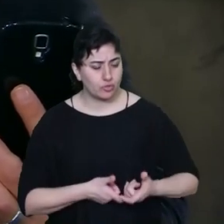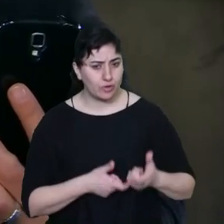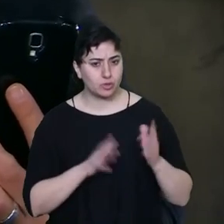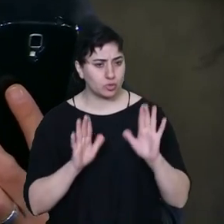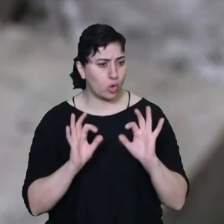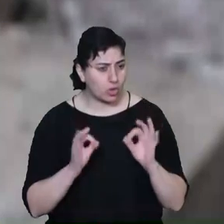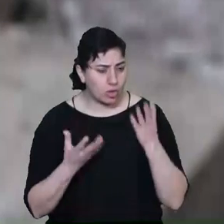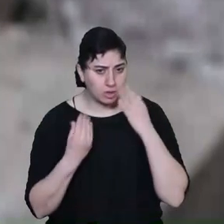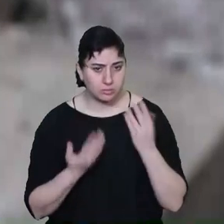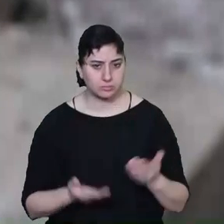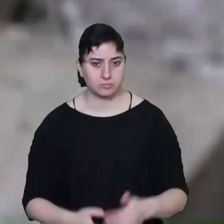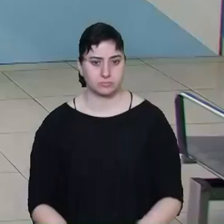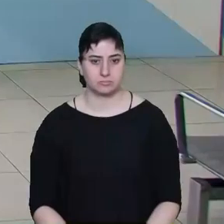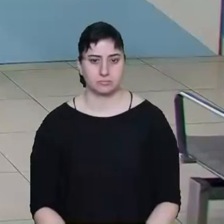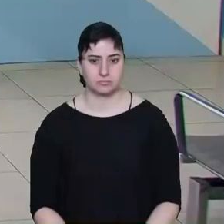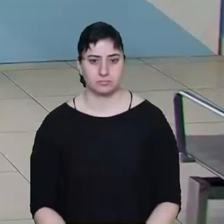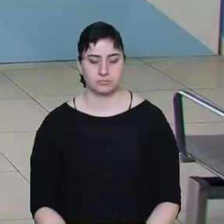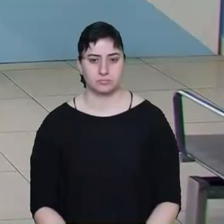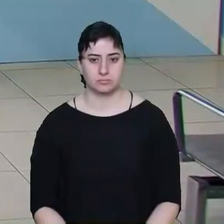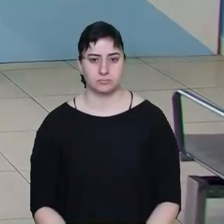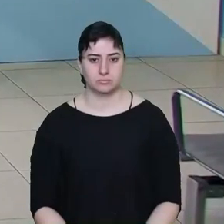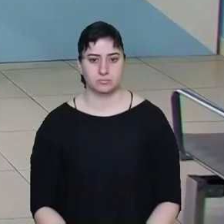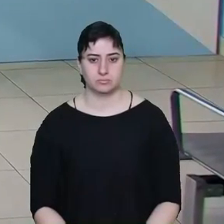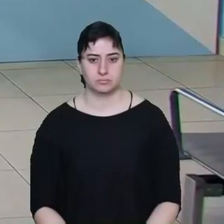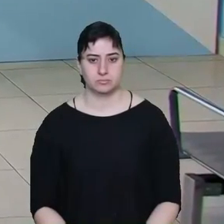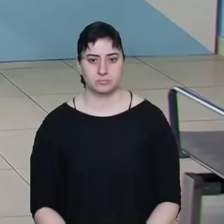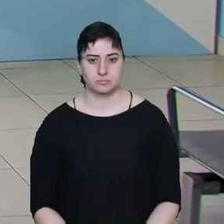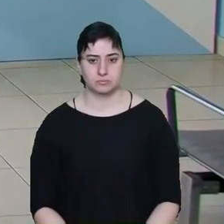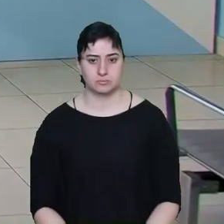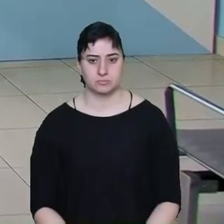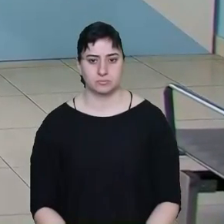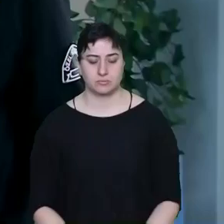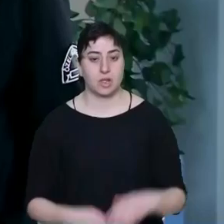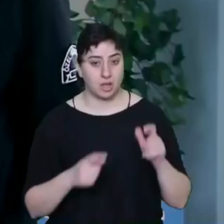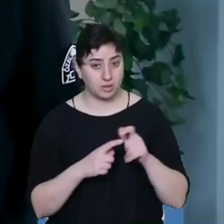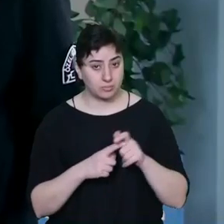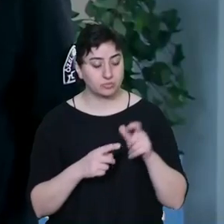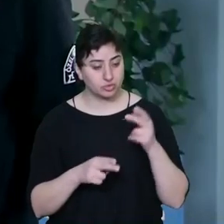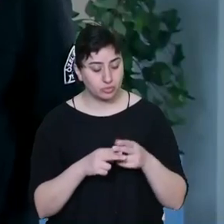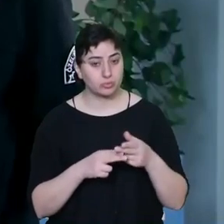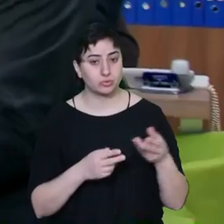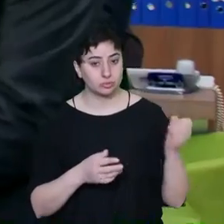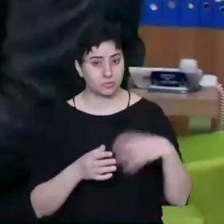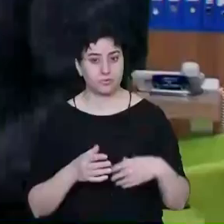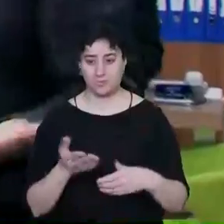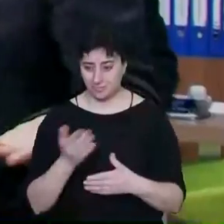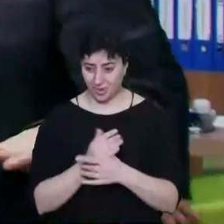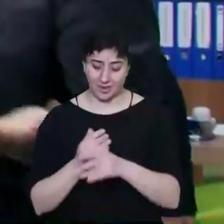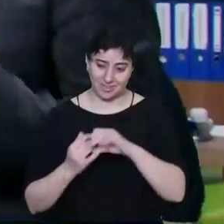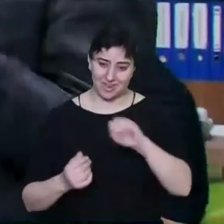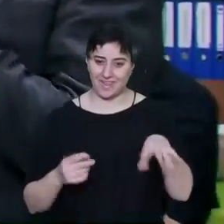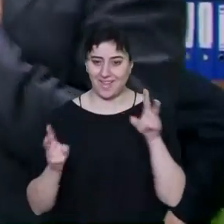edecek şimdi. Müdür kahkahalarla gülüyor. Nurhan Erdem'in kasasına geldi. Erdem. Ya doldursana, adam banko soyuyor,